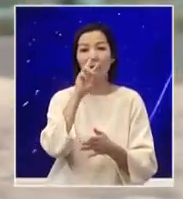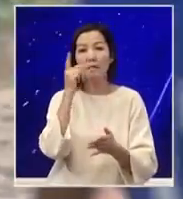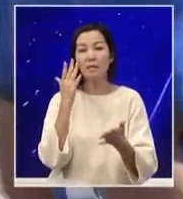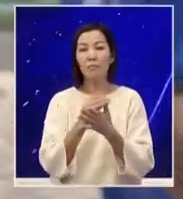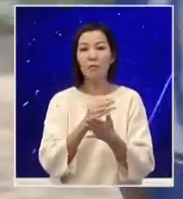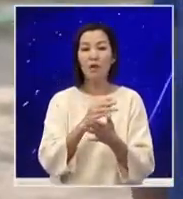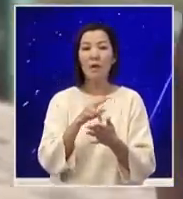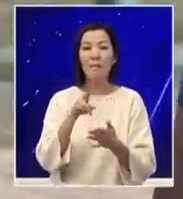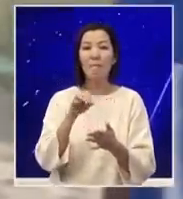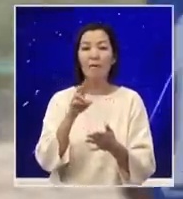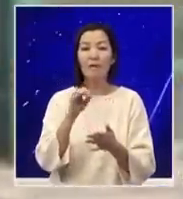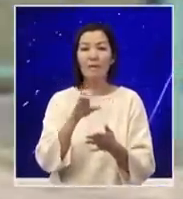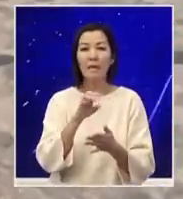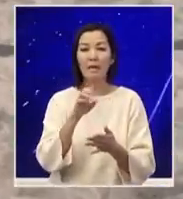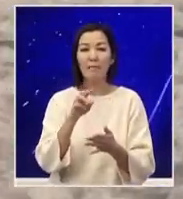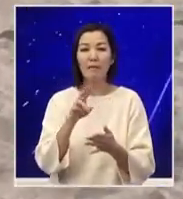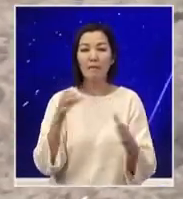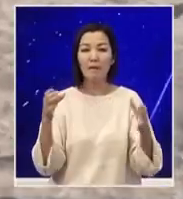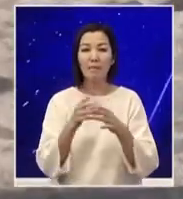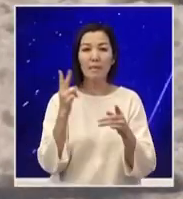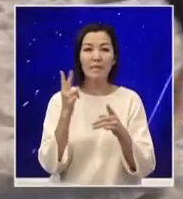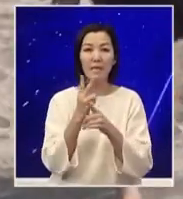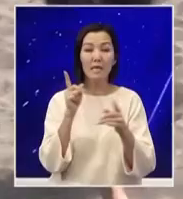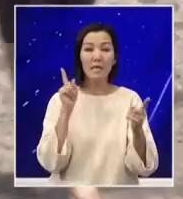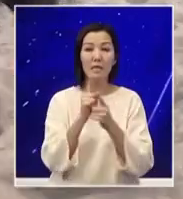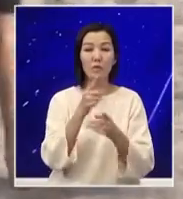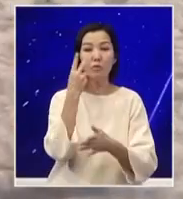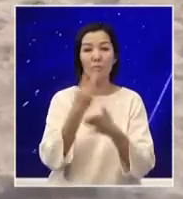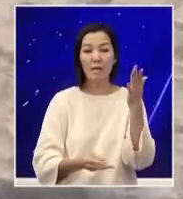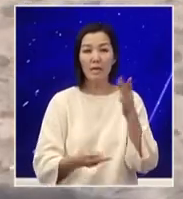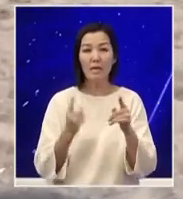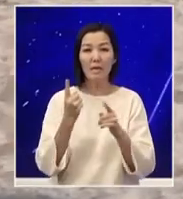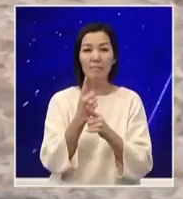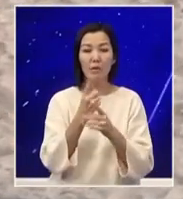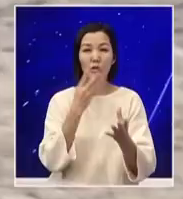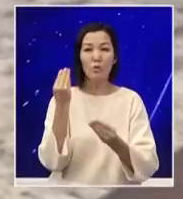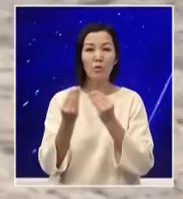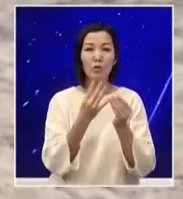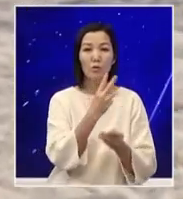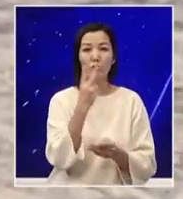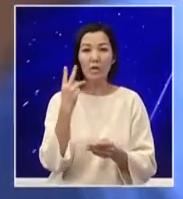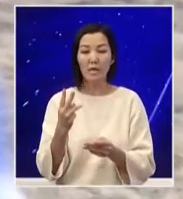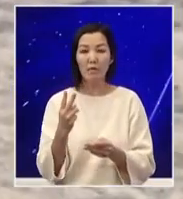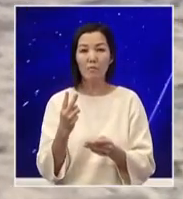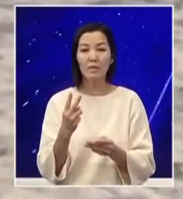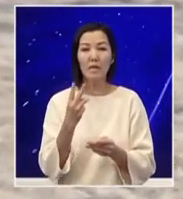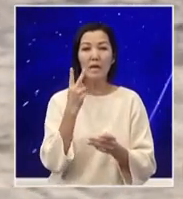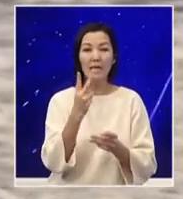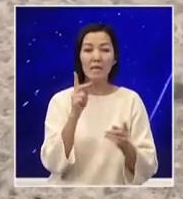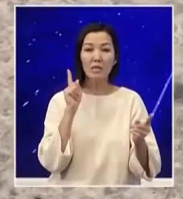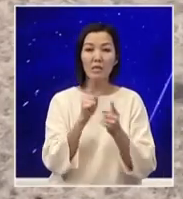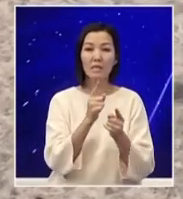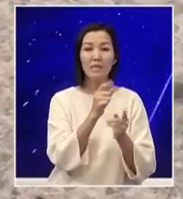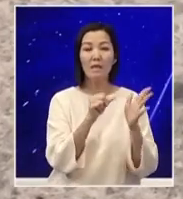Павлодар облысының Арман командасына 2 кездесуде жеңілген. Бірінші ойында есеп 4-2 болса, екіншісінде 6-4 нәтижесі